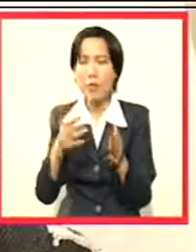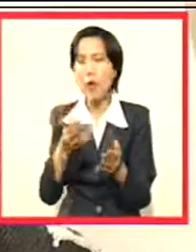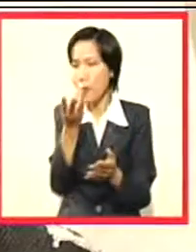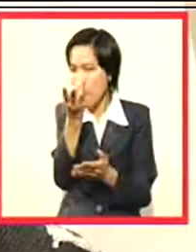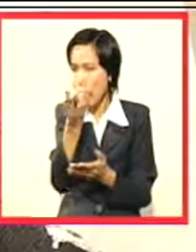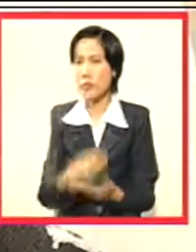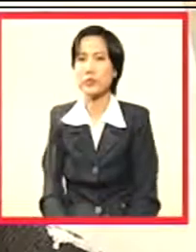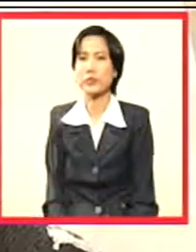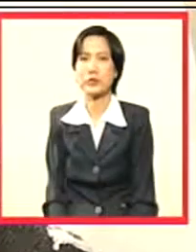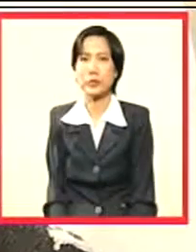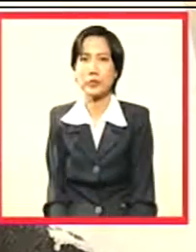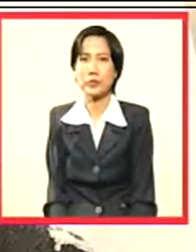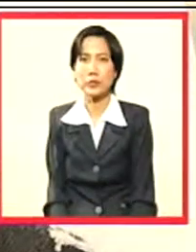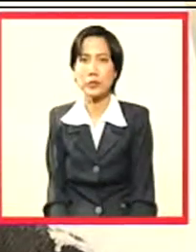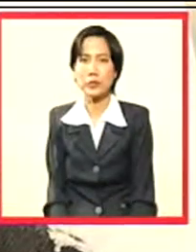ที่สุด